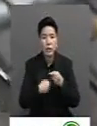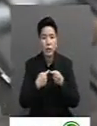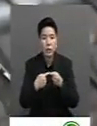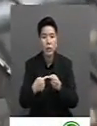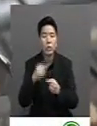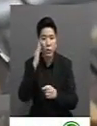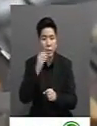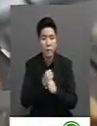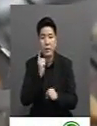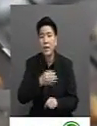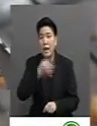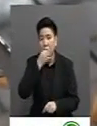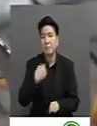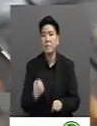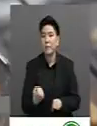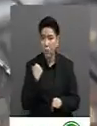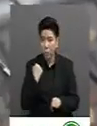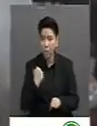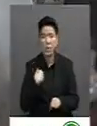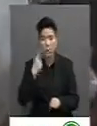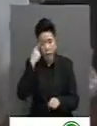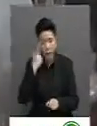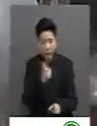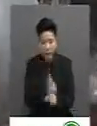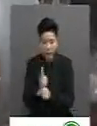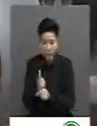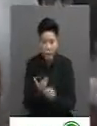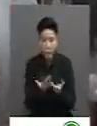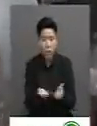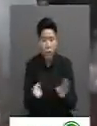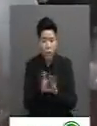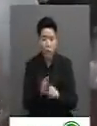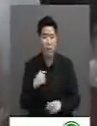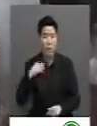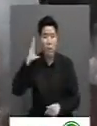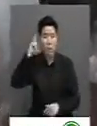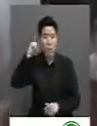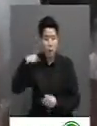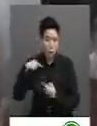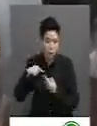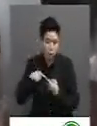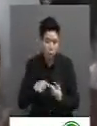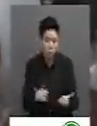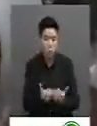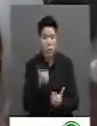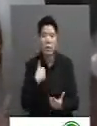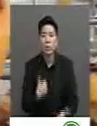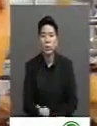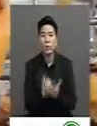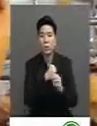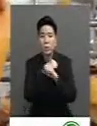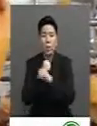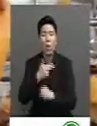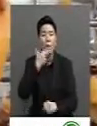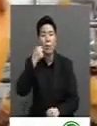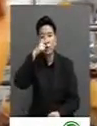ไปนอกจากจะเป็นอาชีพที่มั่นคงสามารถเลี้ยงดูครอบครัวจากรุ่นสู่รุ่นได้แล้วยังเป็นการช่วยอนุรักษ์ขนม